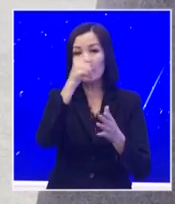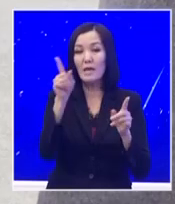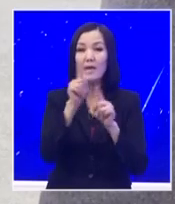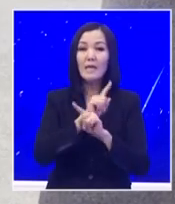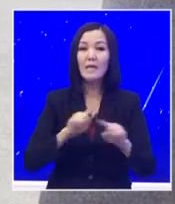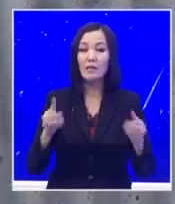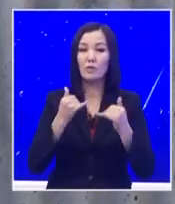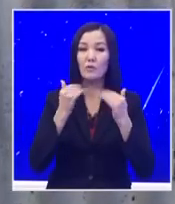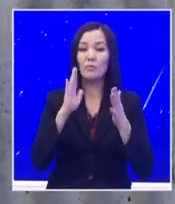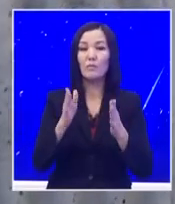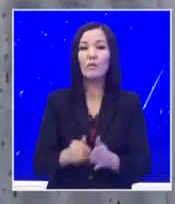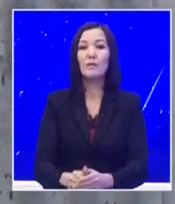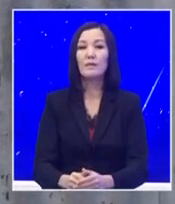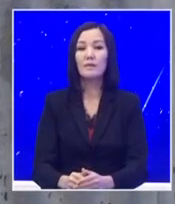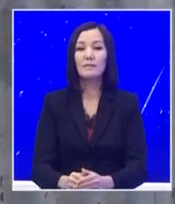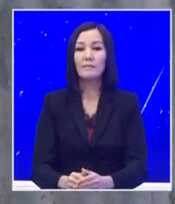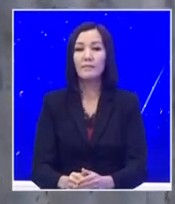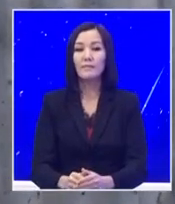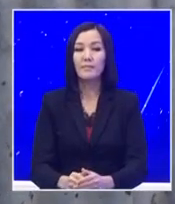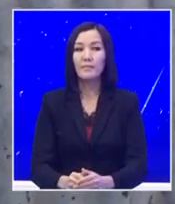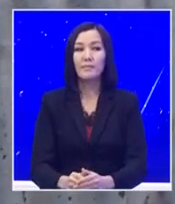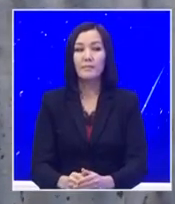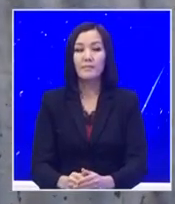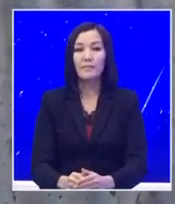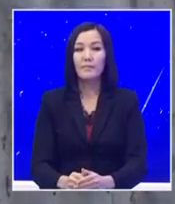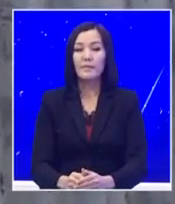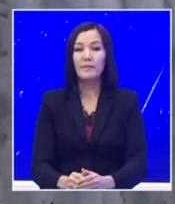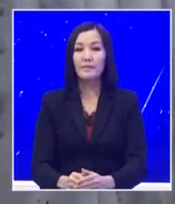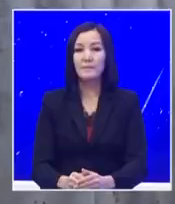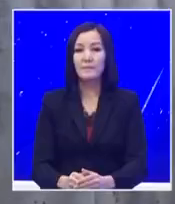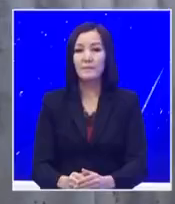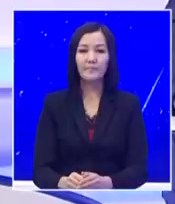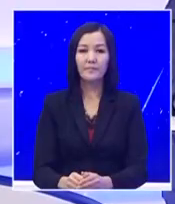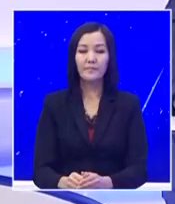осымен ерекшелігі. Рахат Рахымжанов, Ержан Дүйсен, жетісу арнасы.